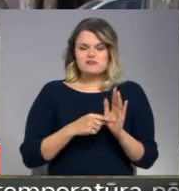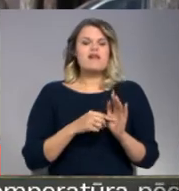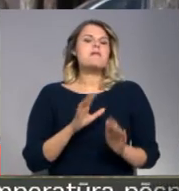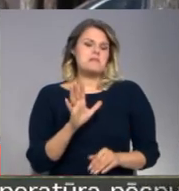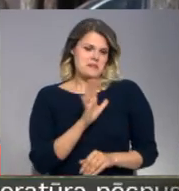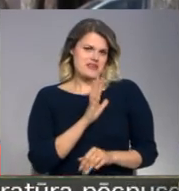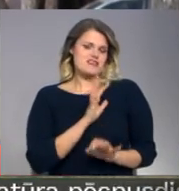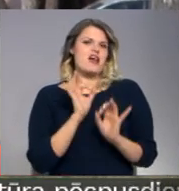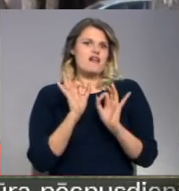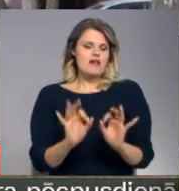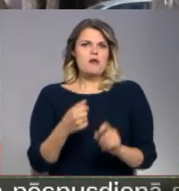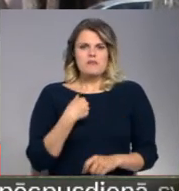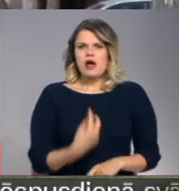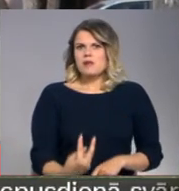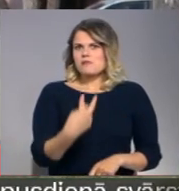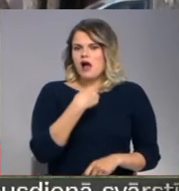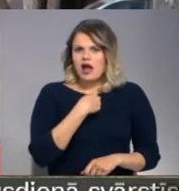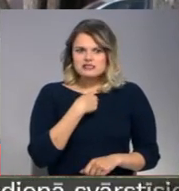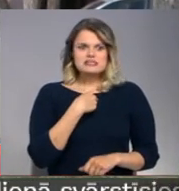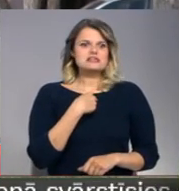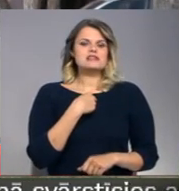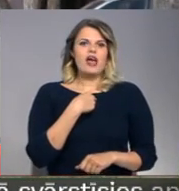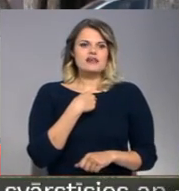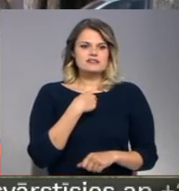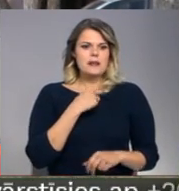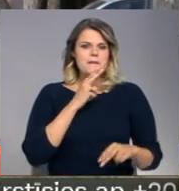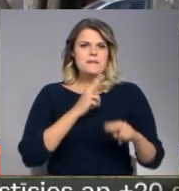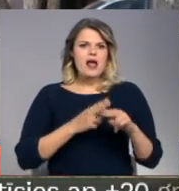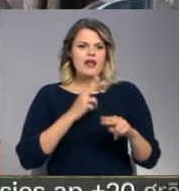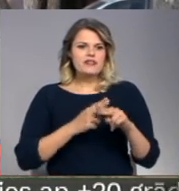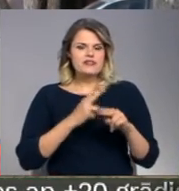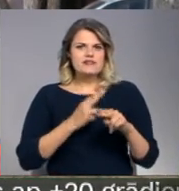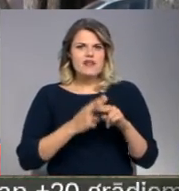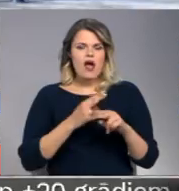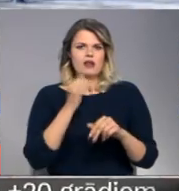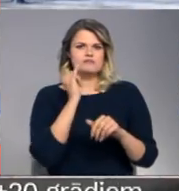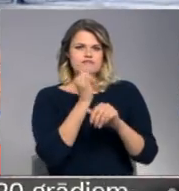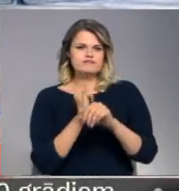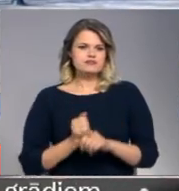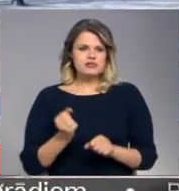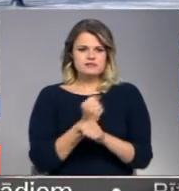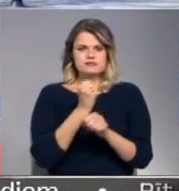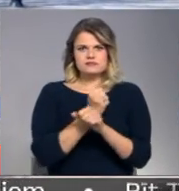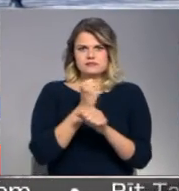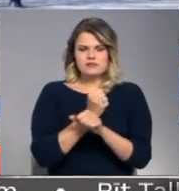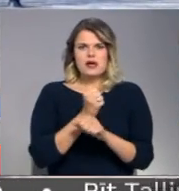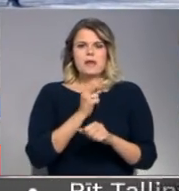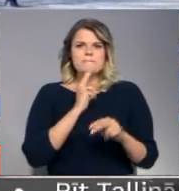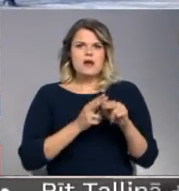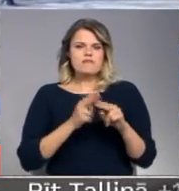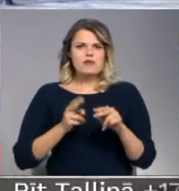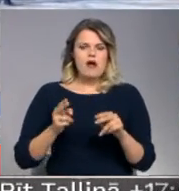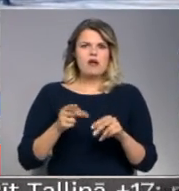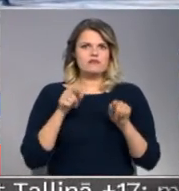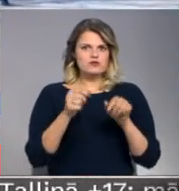Jā. Man pārsteidz, kur šie metāla griezēji, kas mums ir Skandavā metāla griezēji,